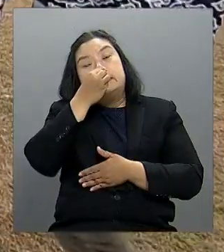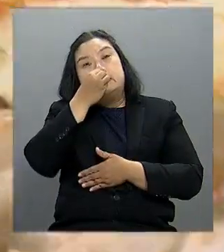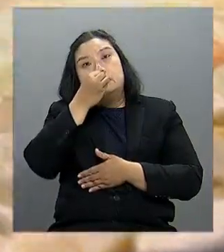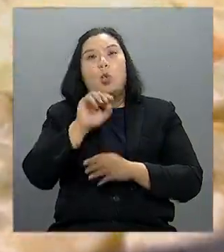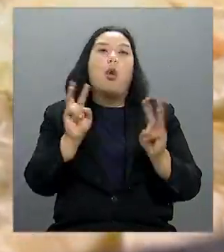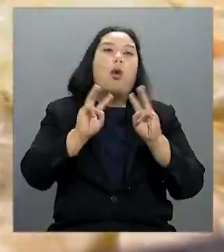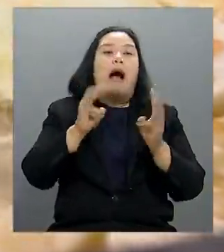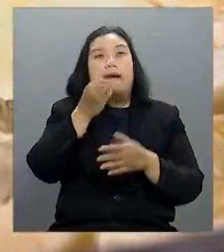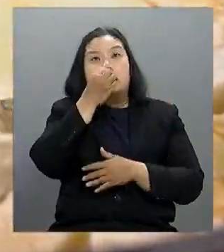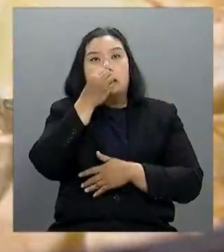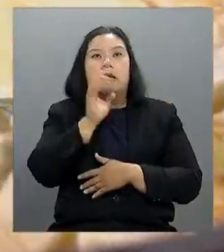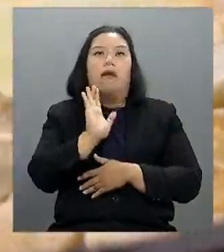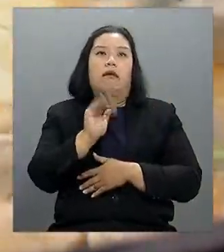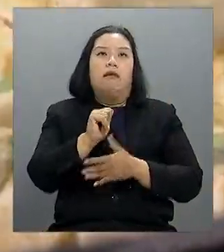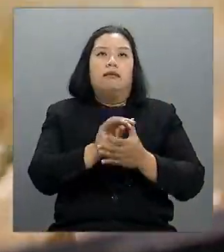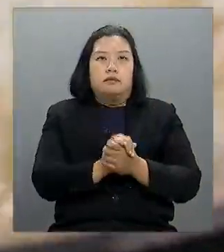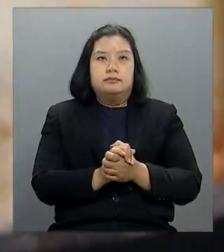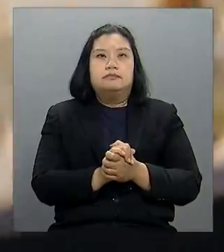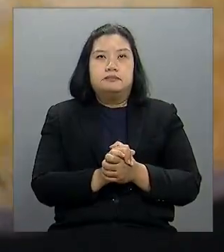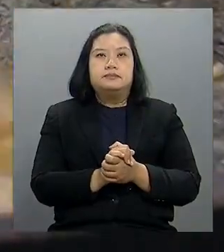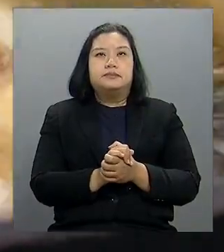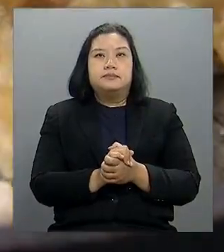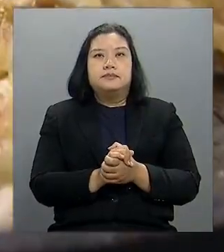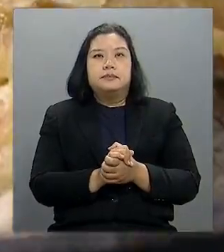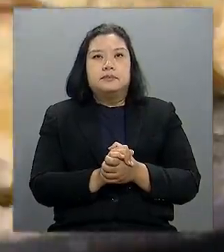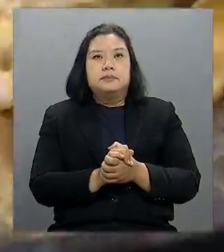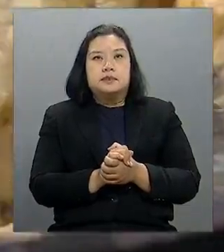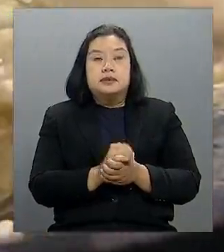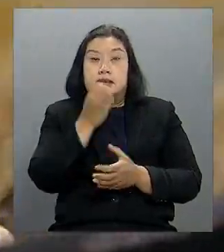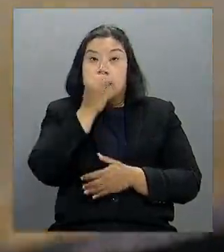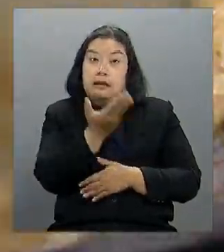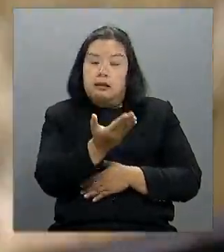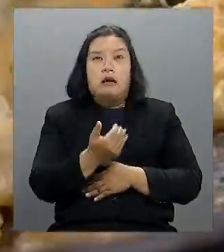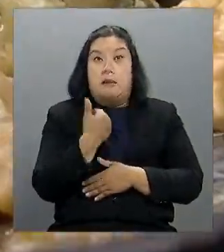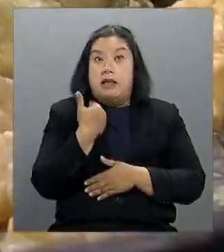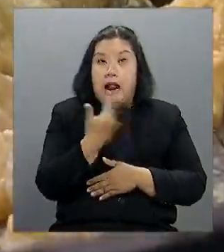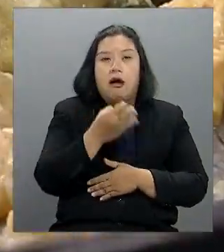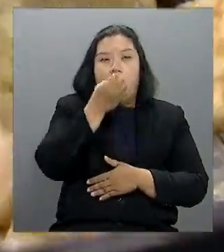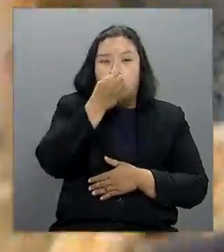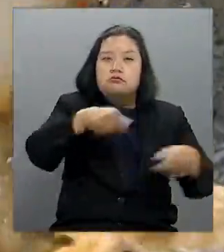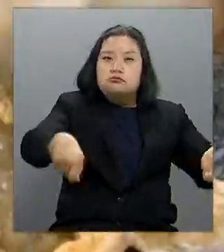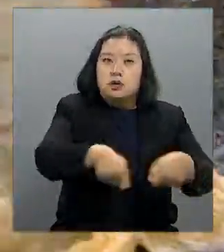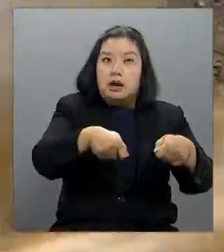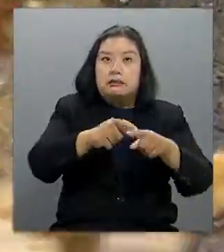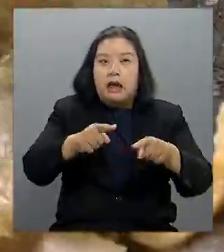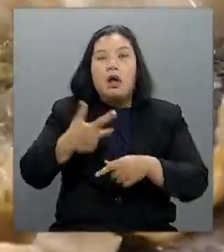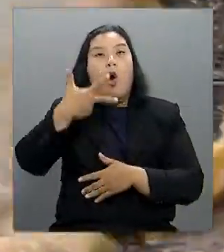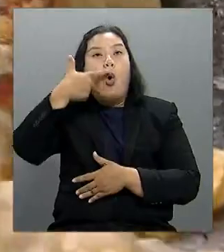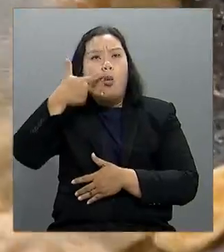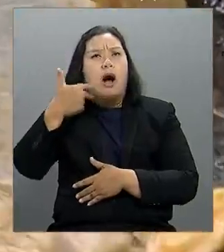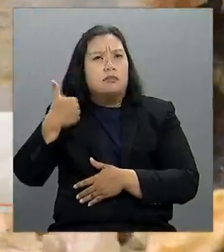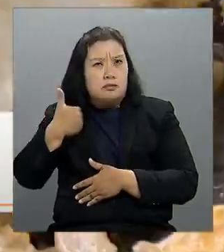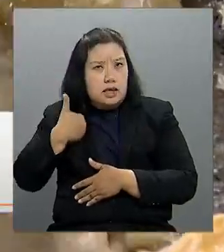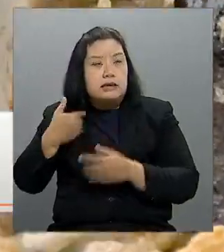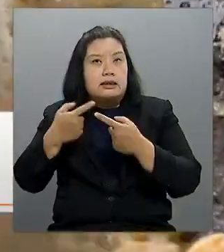ี่ ย ใช่อาหารว่างช่วงบ่าย อาหารนะคะคุณผู้ชมค่ะไม่ใช่แค่มีอาหารคาวอย่างเดียวเพราะว่าอาหารหวานเราก็มีขนมหวานเราก็มีเดี๋ยวกันจะให้ท่านนายกช่วยพ